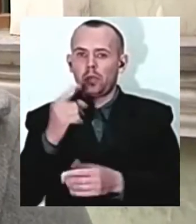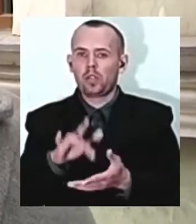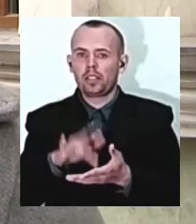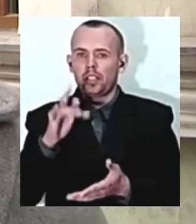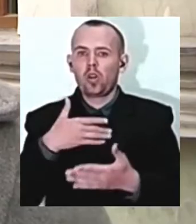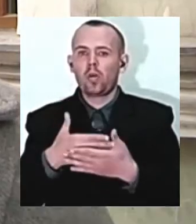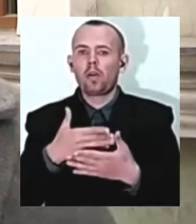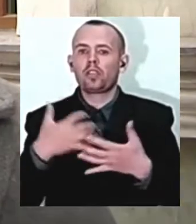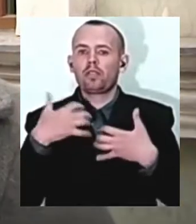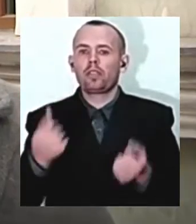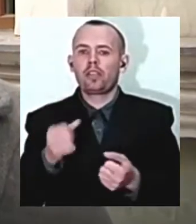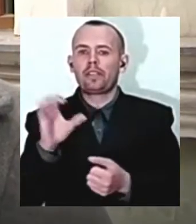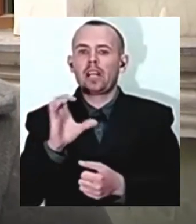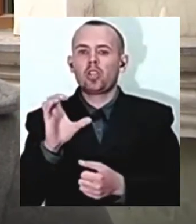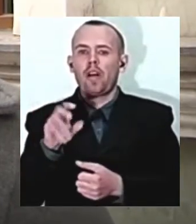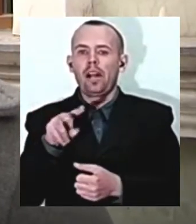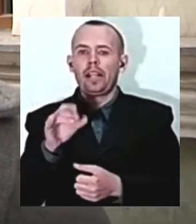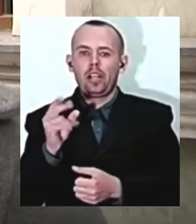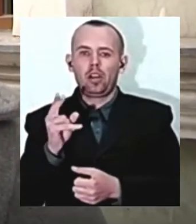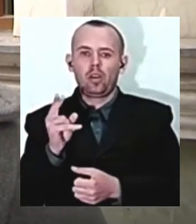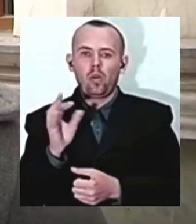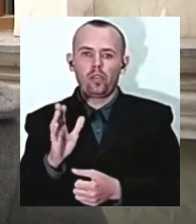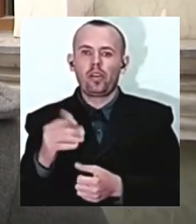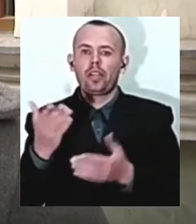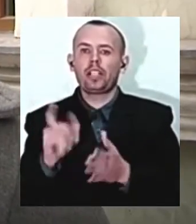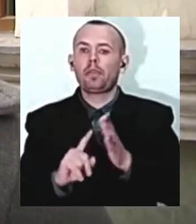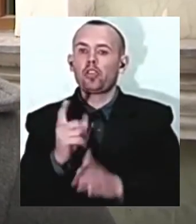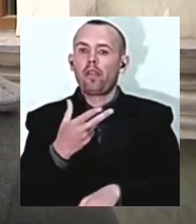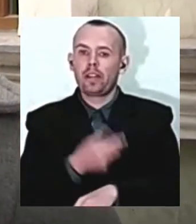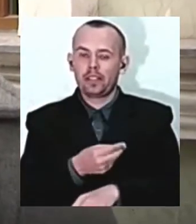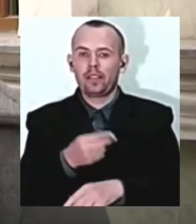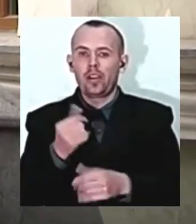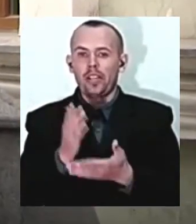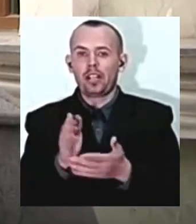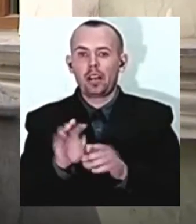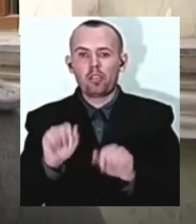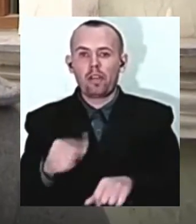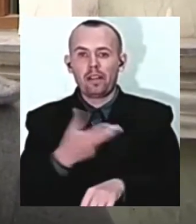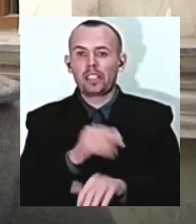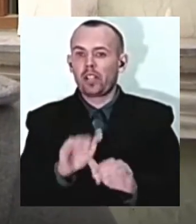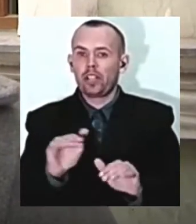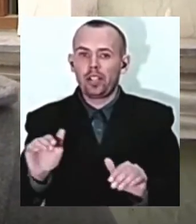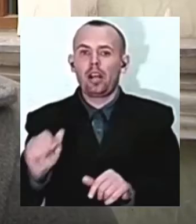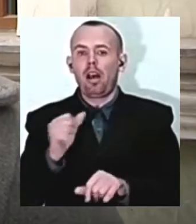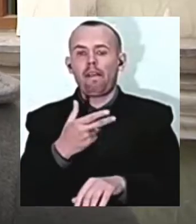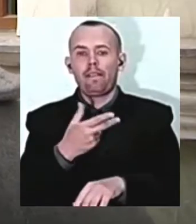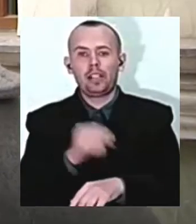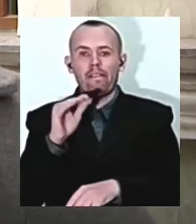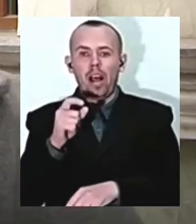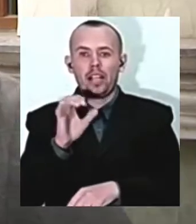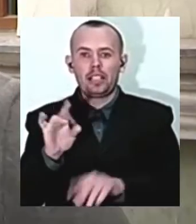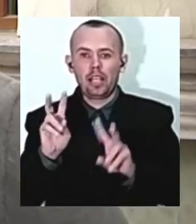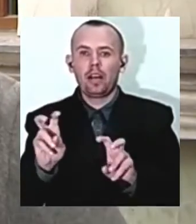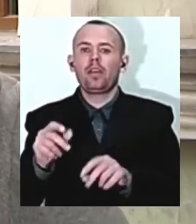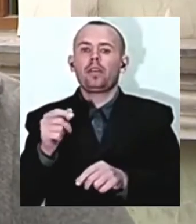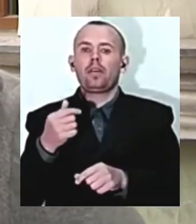Святослав Лінніков. Дійсно, ми почали вакцинувати, є така можливість вакцинувати дітей вакциною Pfizer. Ми говоримо про те, що в нас немає